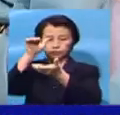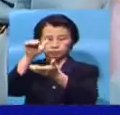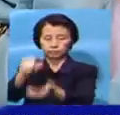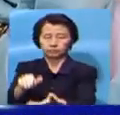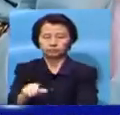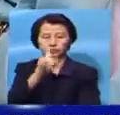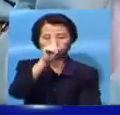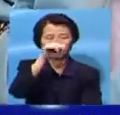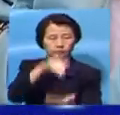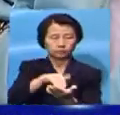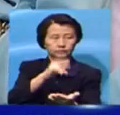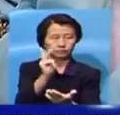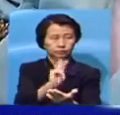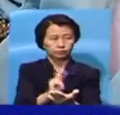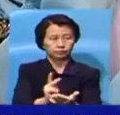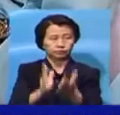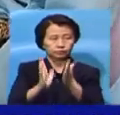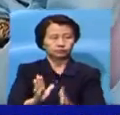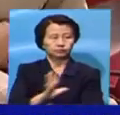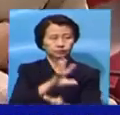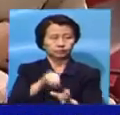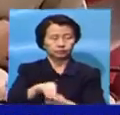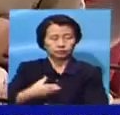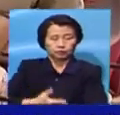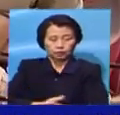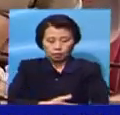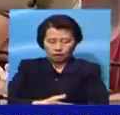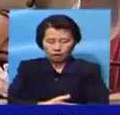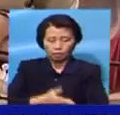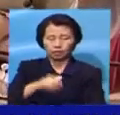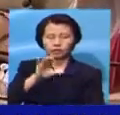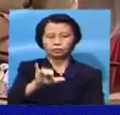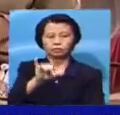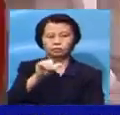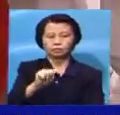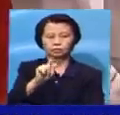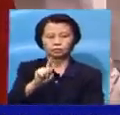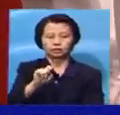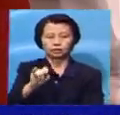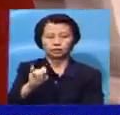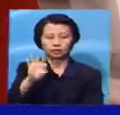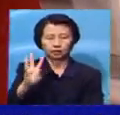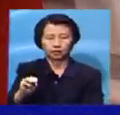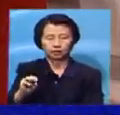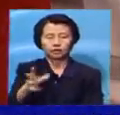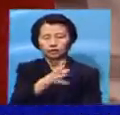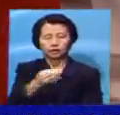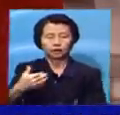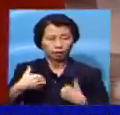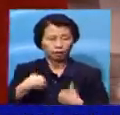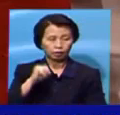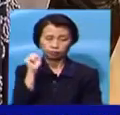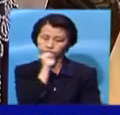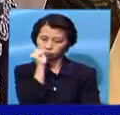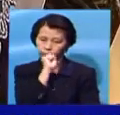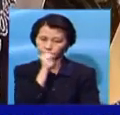serib karyawan termasuk anak-anak yatim dan Majlis ini turut diserikan dengan persembahan daripada artis tempatan seperti